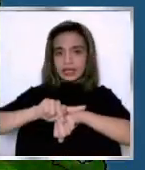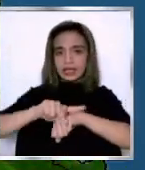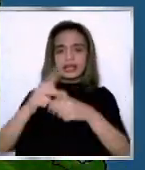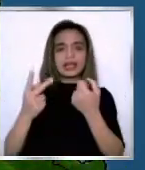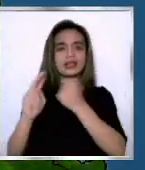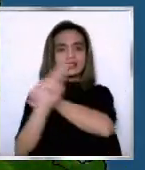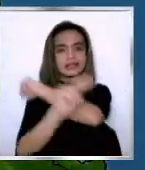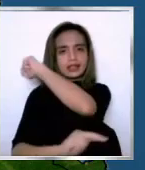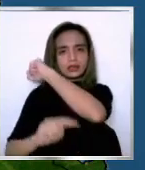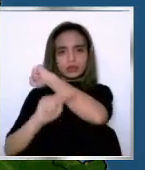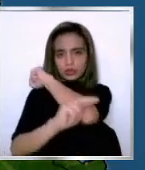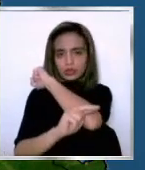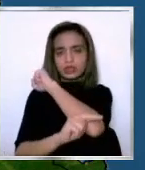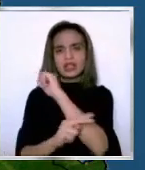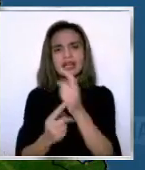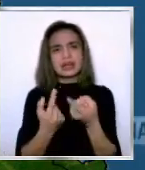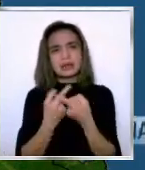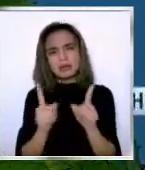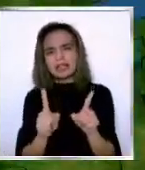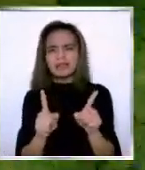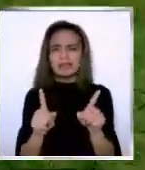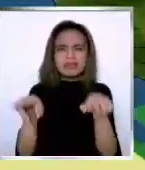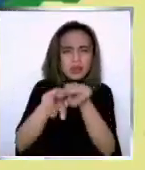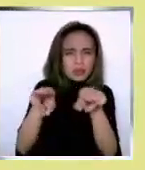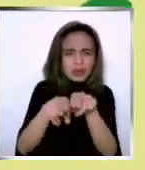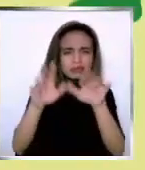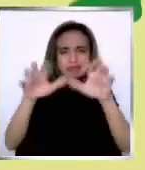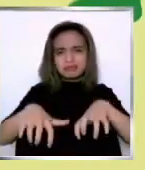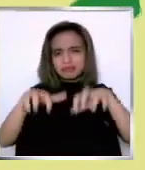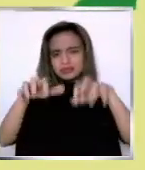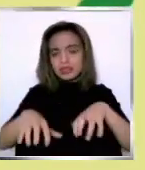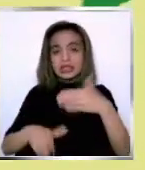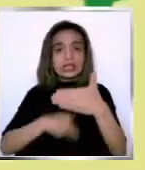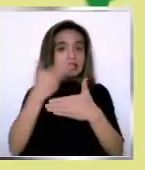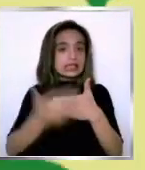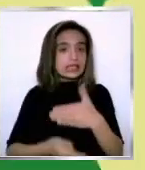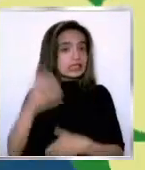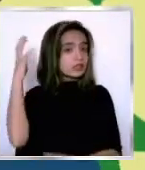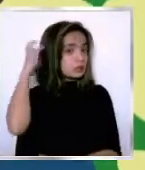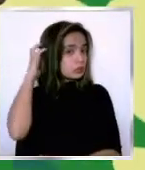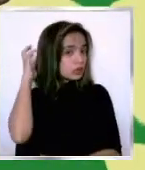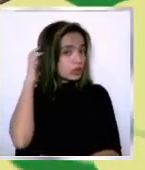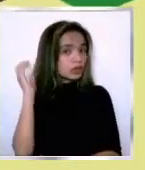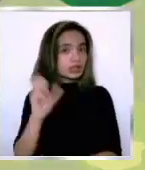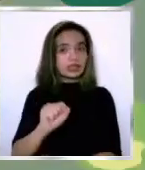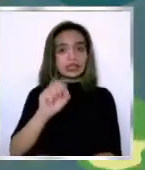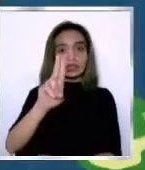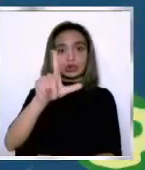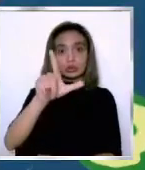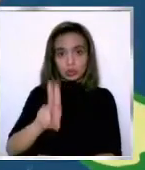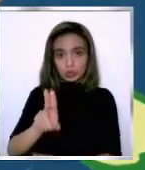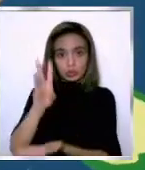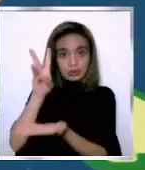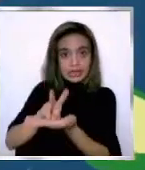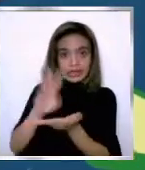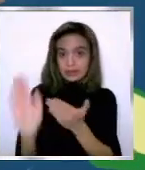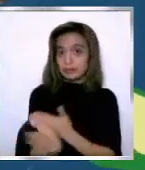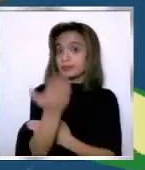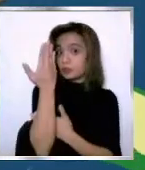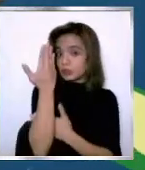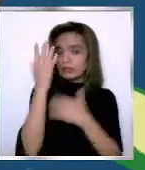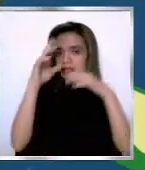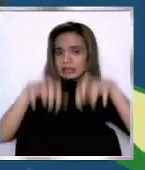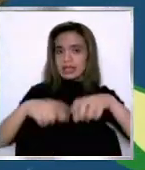mga hanggang katamtaman lang, mga kapuso. Sa Mindanao, may ulan sa Sulu Archipelago pagdating sa umaga, pero pagdating ng hapon,